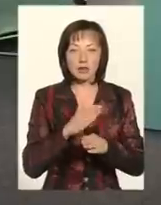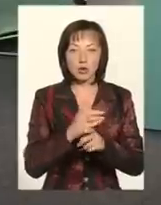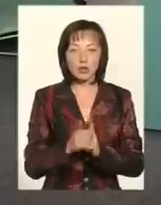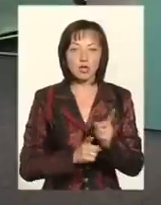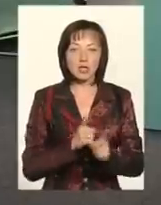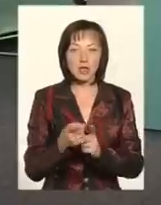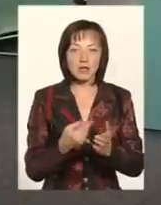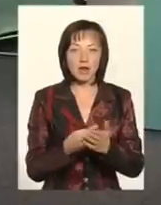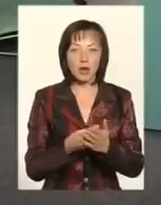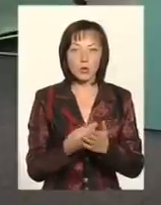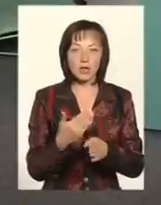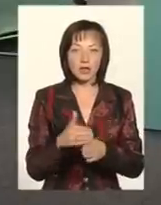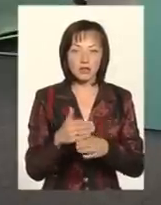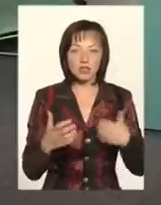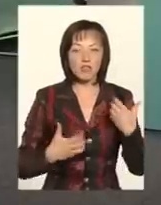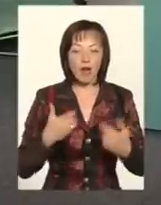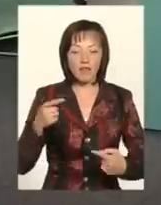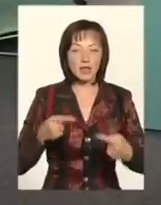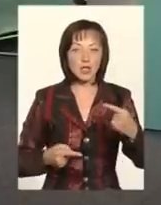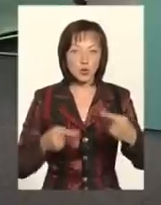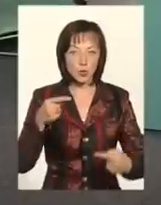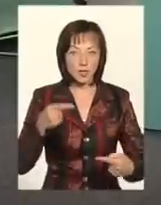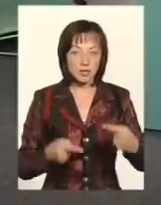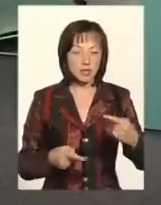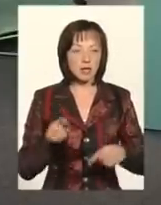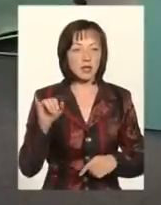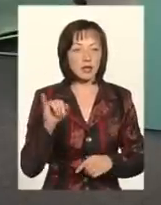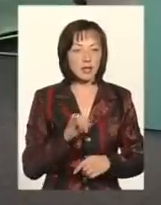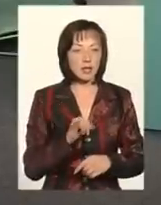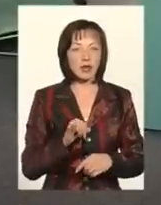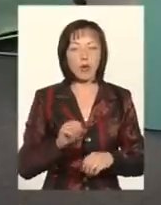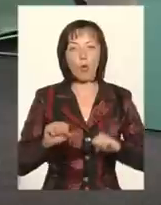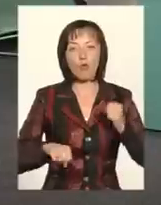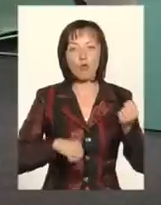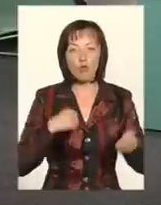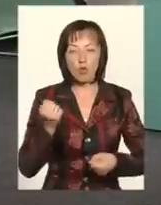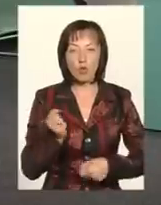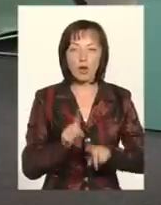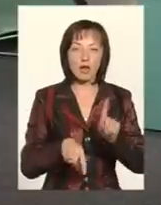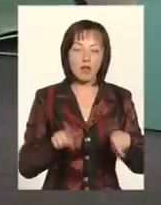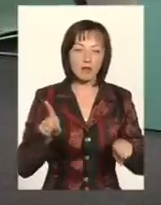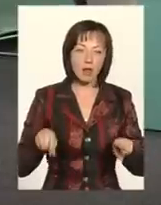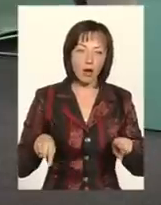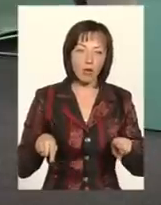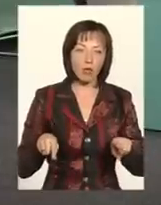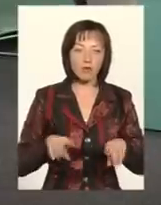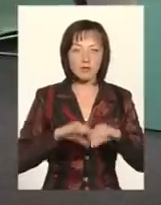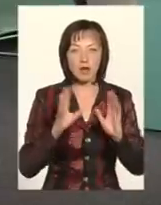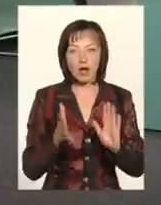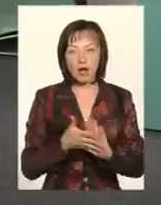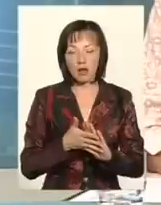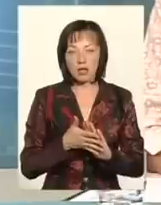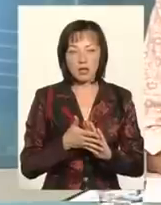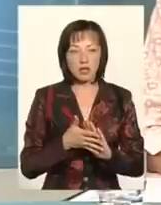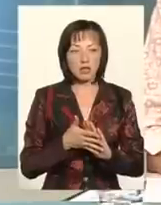кредитів він викликав жваві дискусії і обурення в декого взагалі